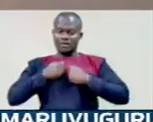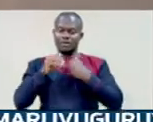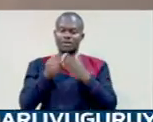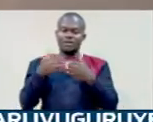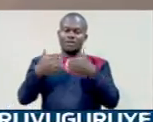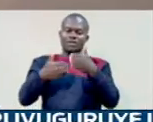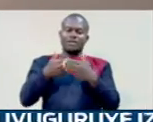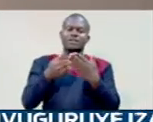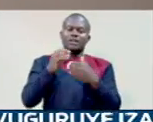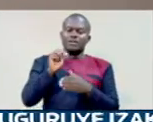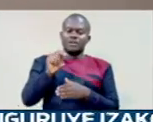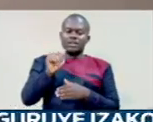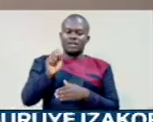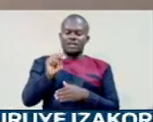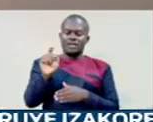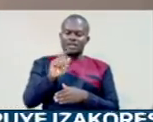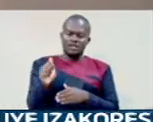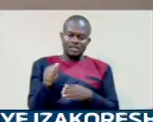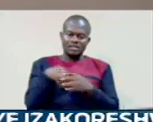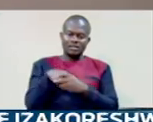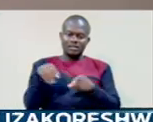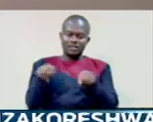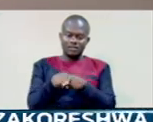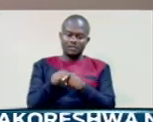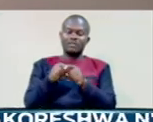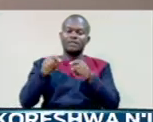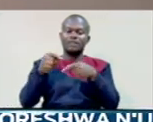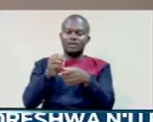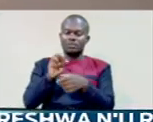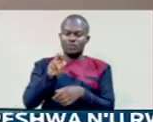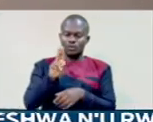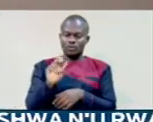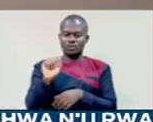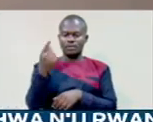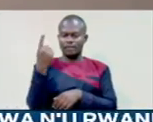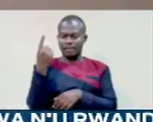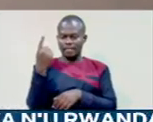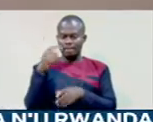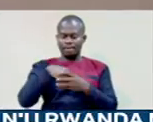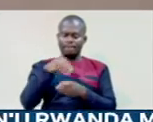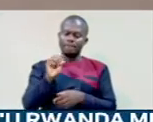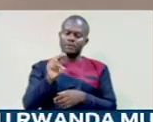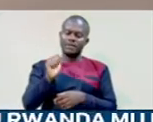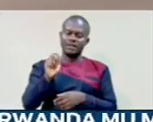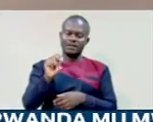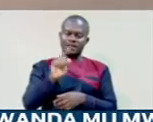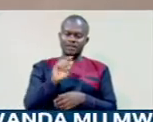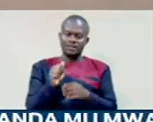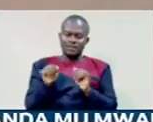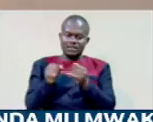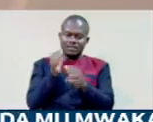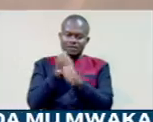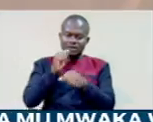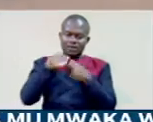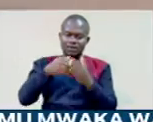waje hafi yaje kuba Munyaneza Didier wa Benediction nawe wanganyije ibihe na muri wabaye uwa mbere. Munyaneza Didier ngo yagerageje gukora